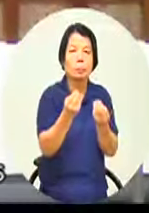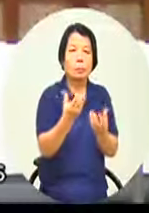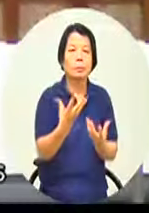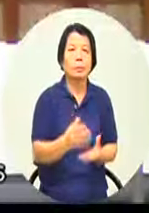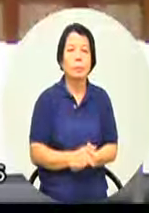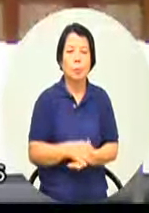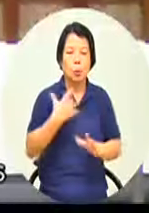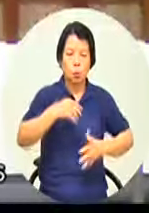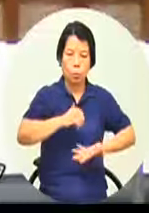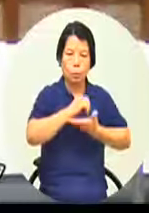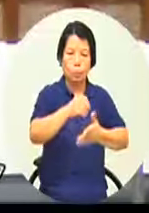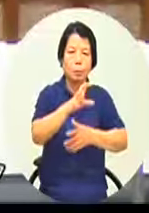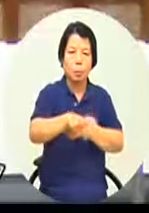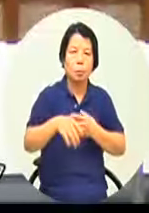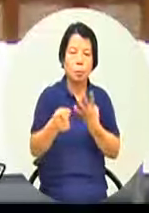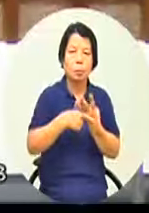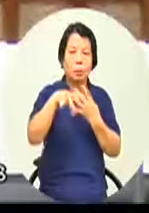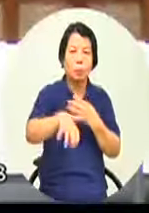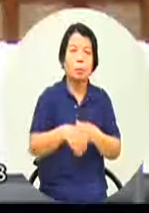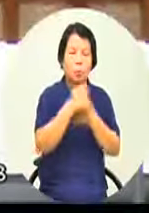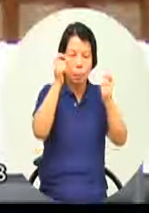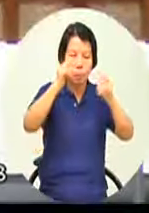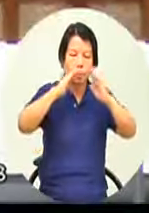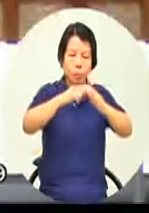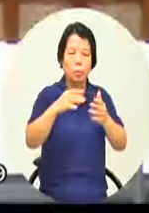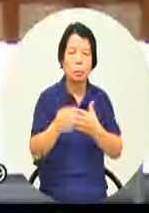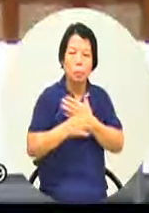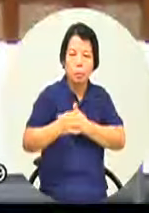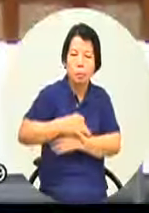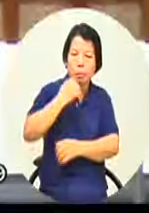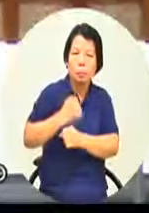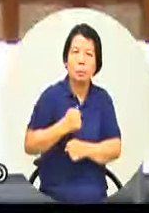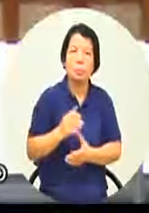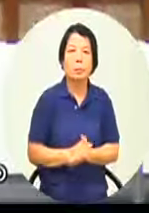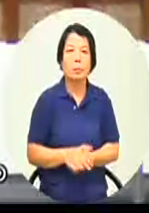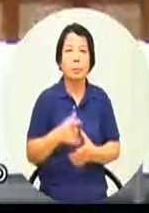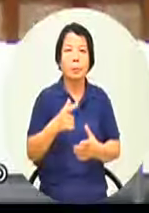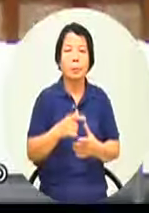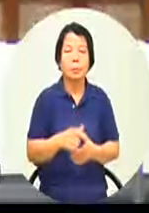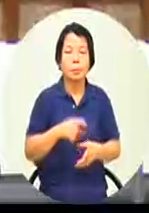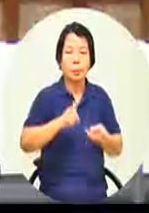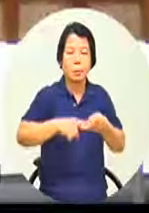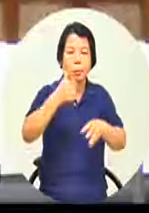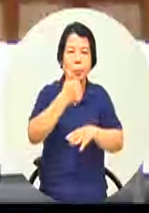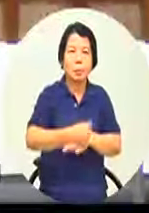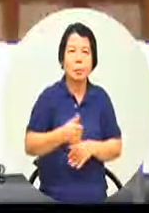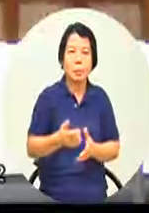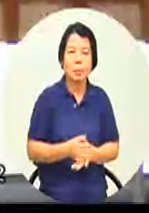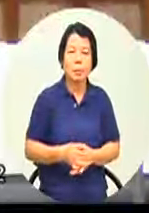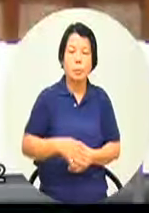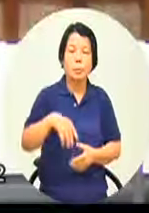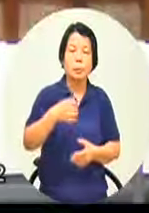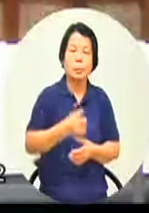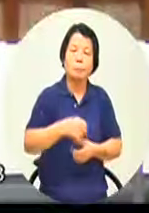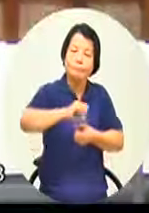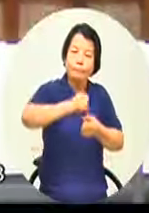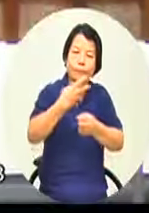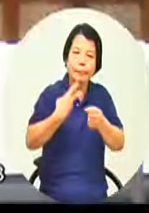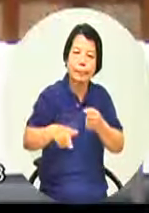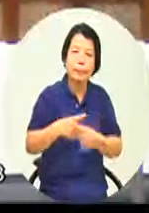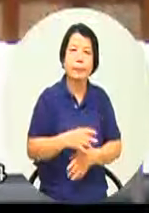这里要建议农业局，我们高雄市试着来做做看。主席，如果时间到，你可以多给我两分钟，直接加